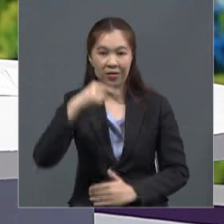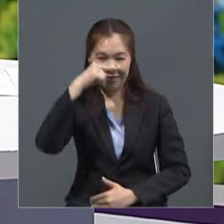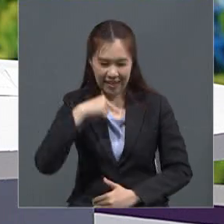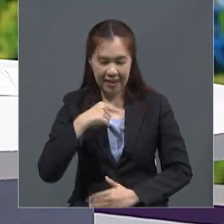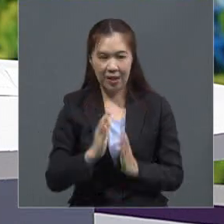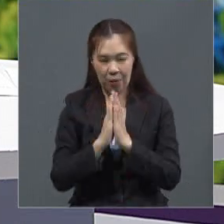งามนะคะไปดู